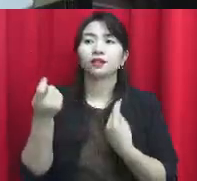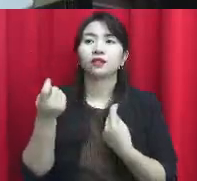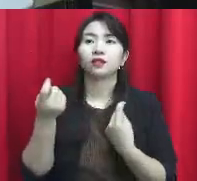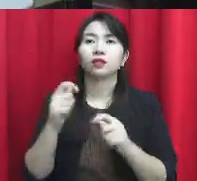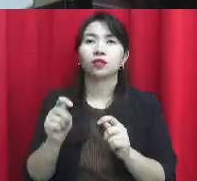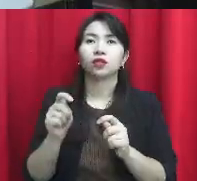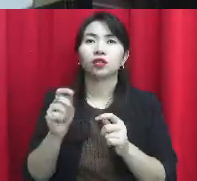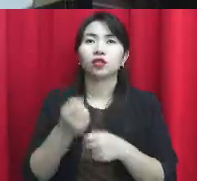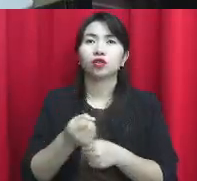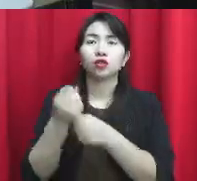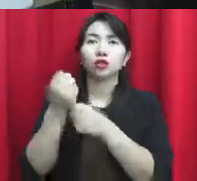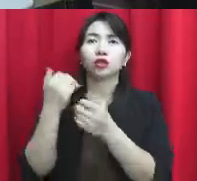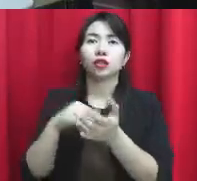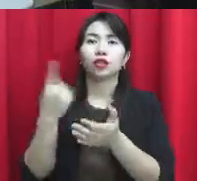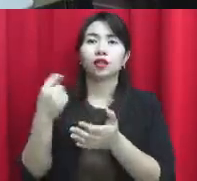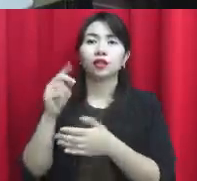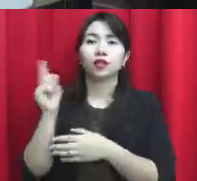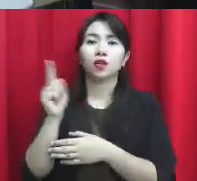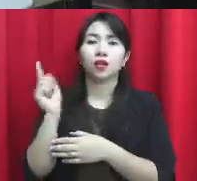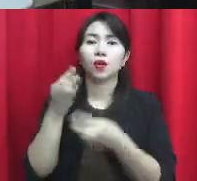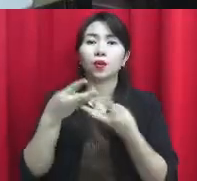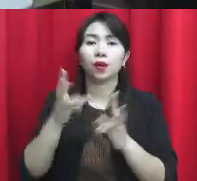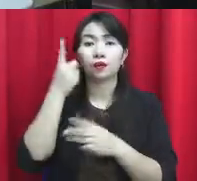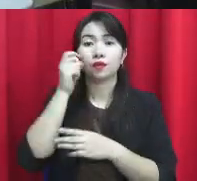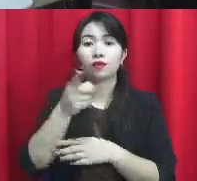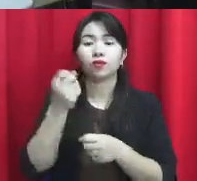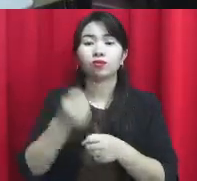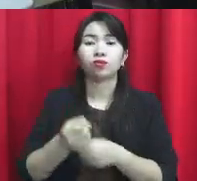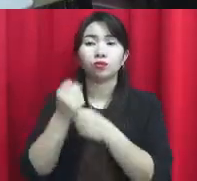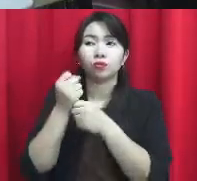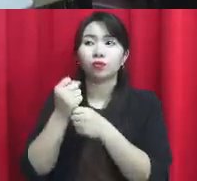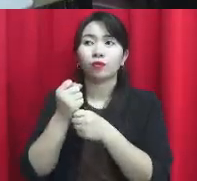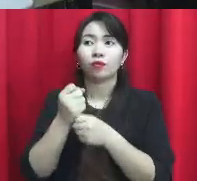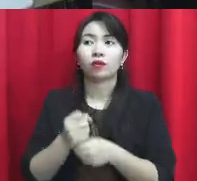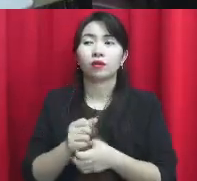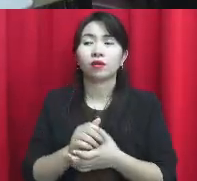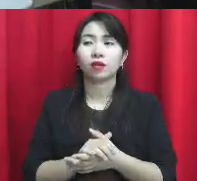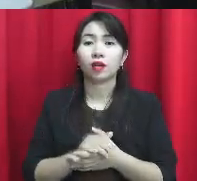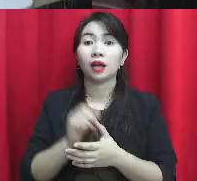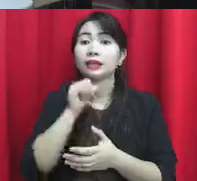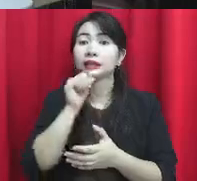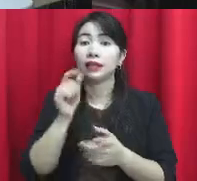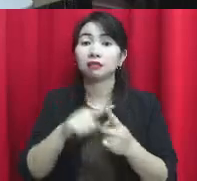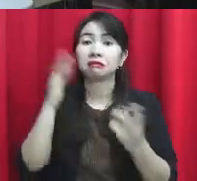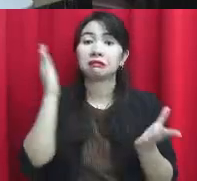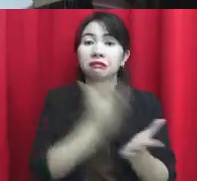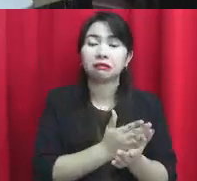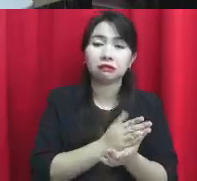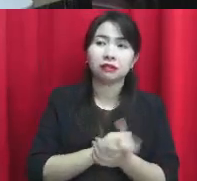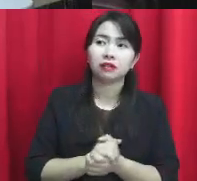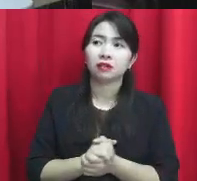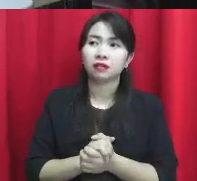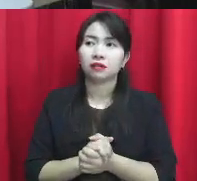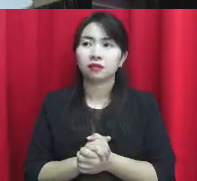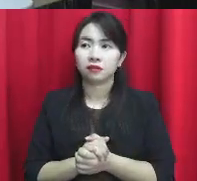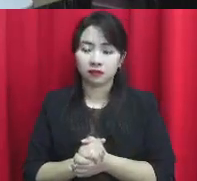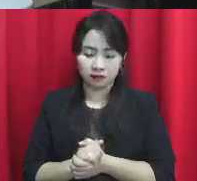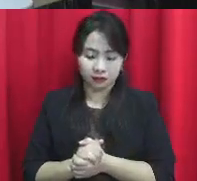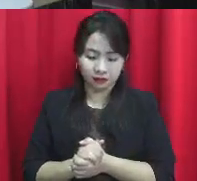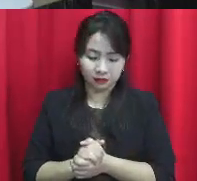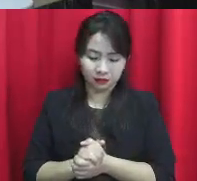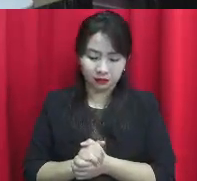kanilang anak the only way you can do is to support not to hold them Kasi kala mo na byp ko soever Who you